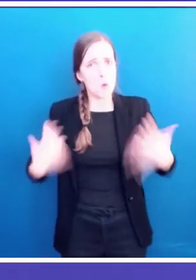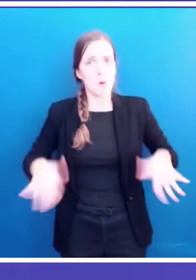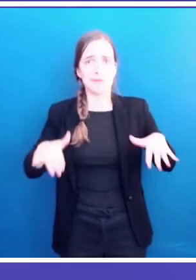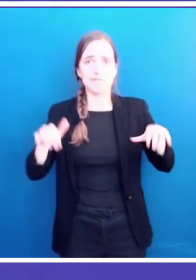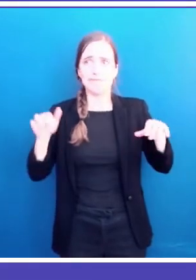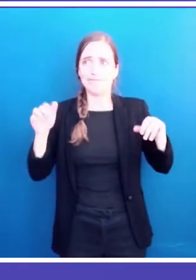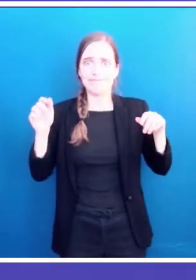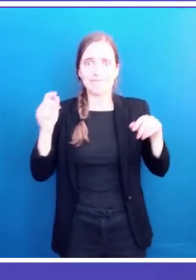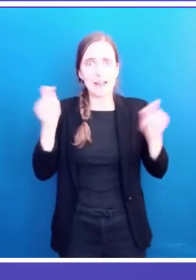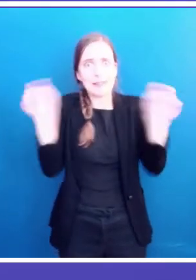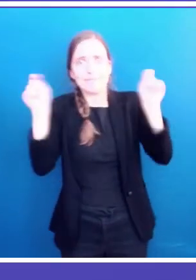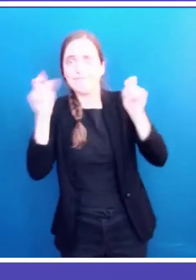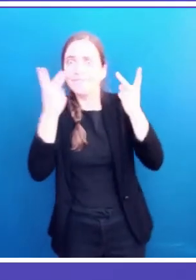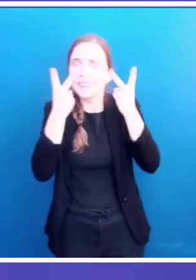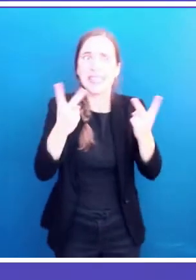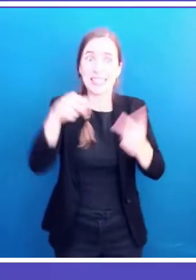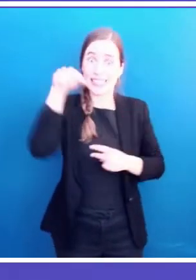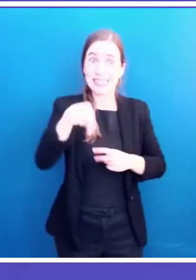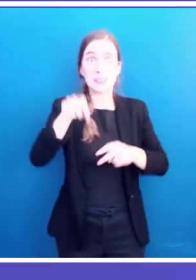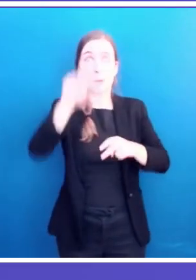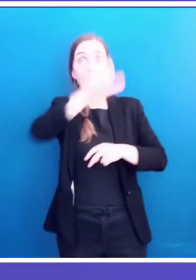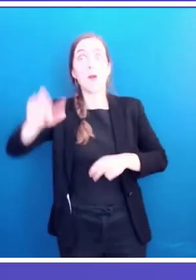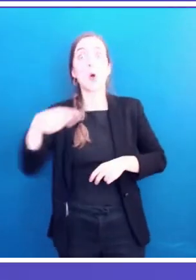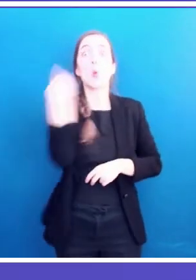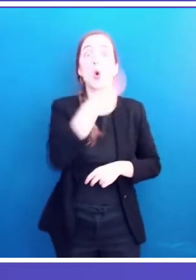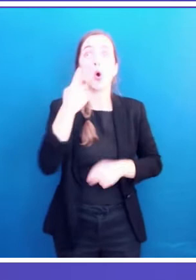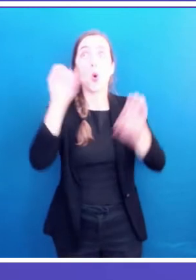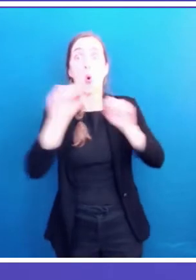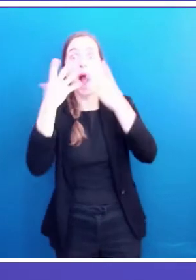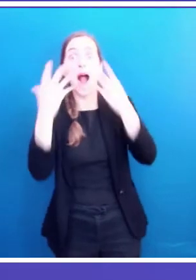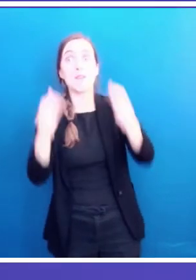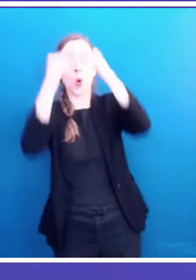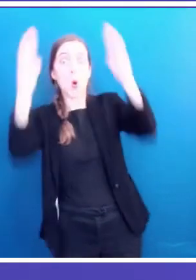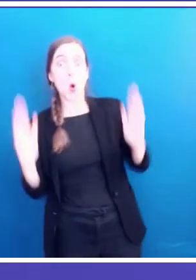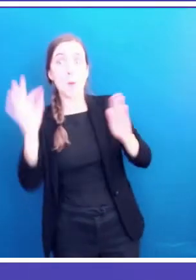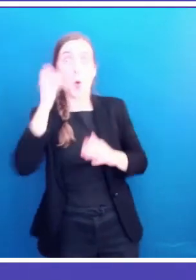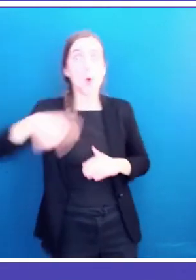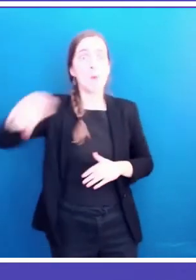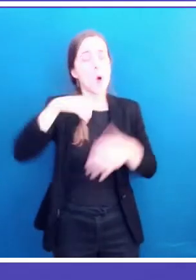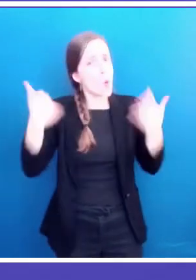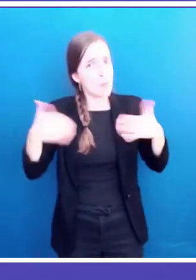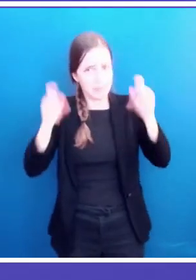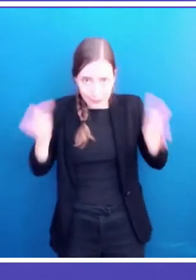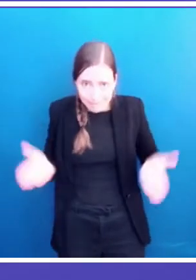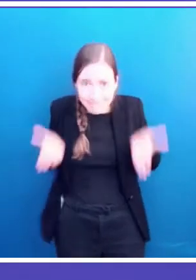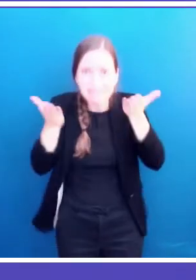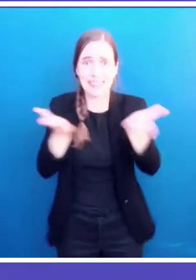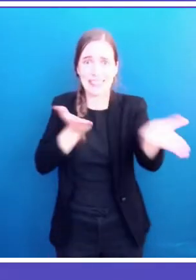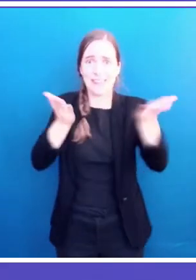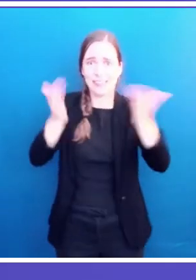الاجتماعي للنساء اللواتي قد تعرضن للإقصاء ولمن يعيش في ظروف هشة